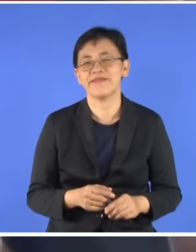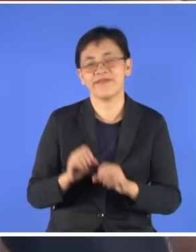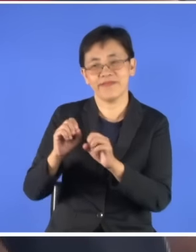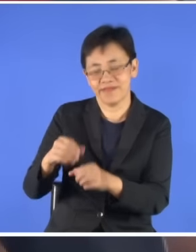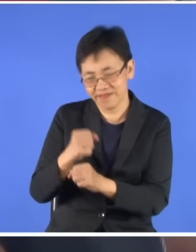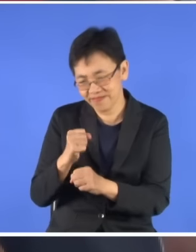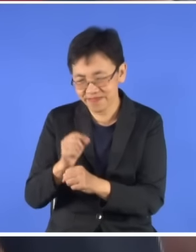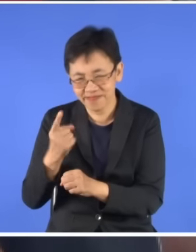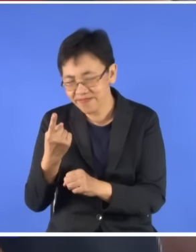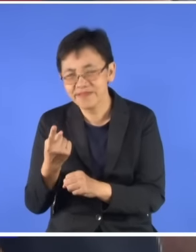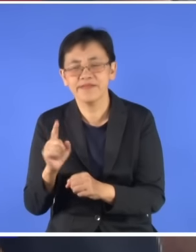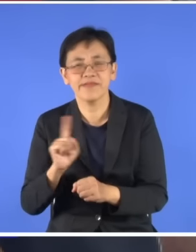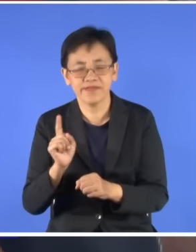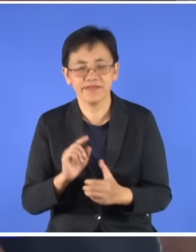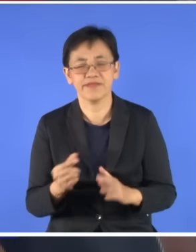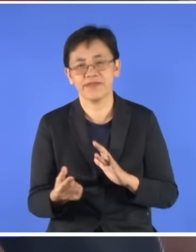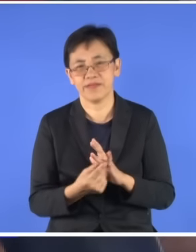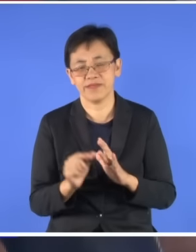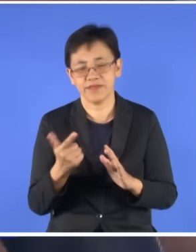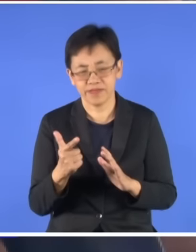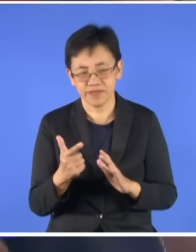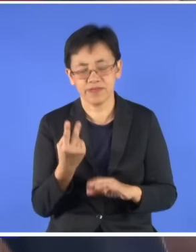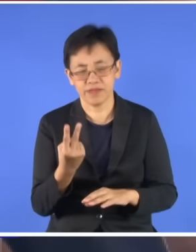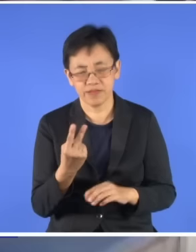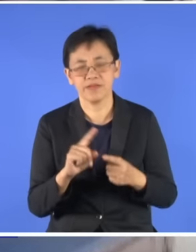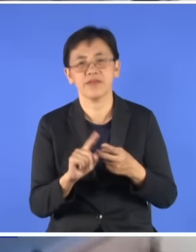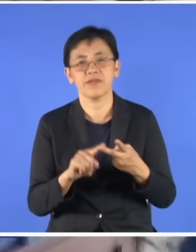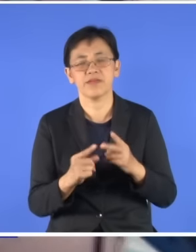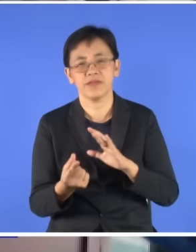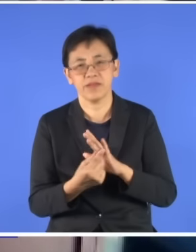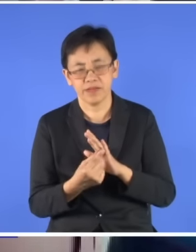ใหม่ประกอบไปด้วยแหวนทองมรกต2 วงแหวน